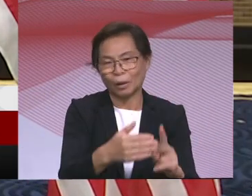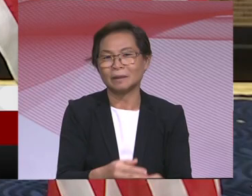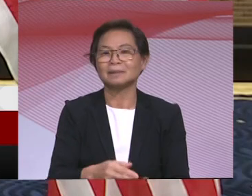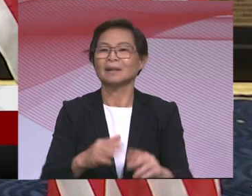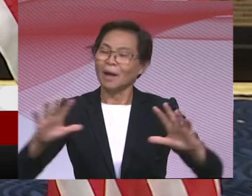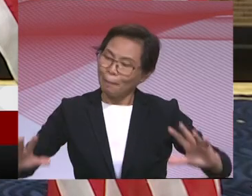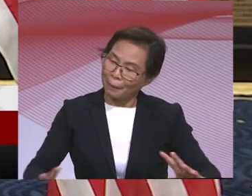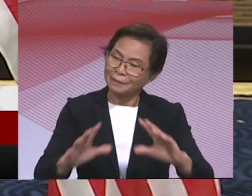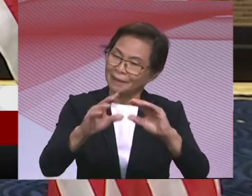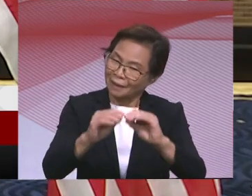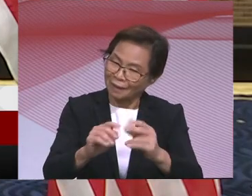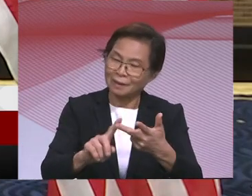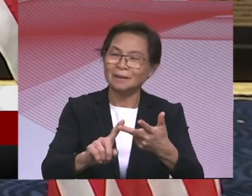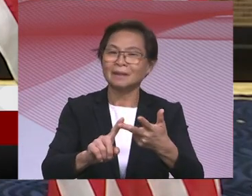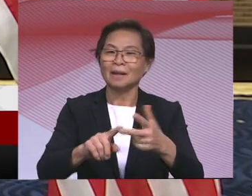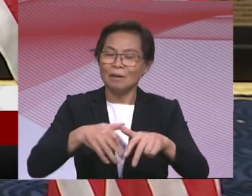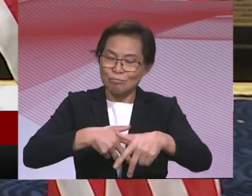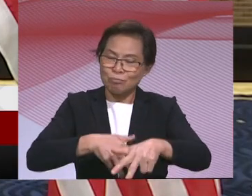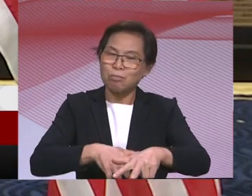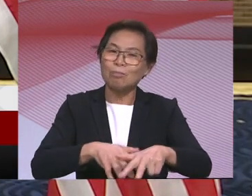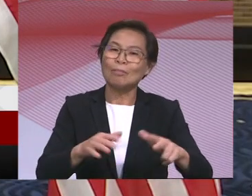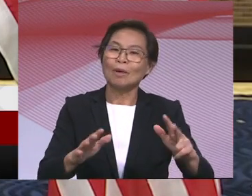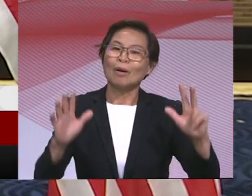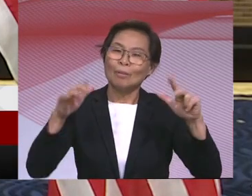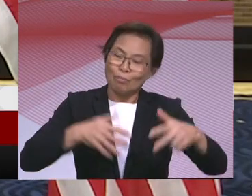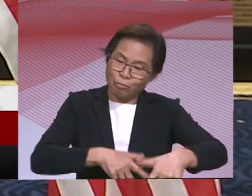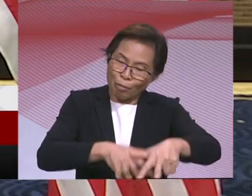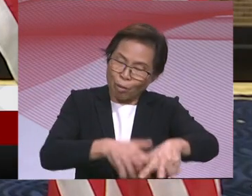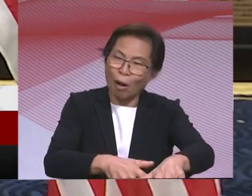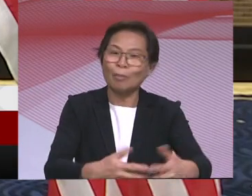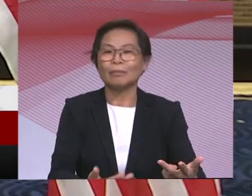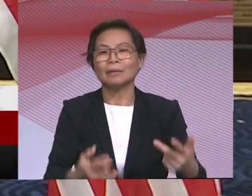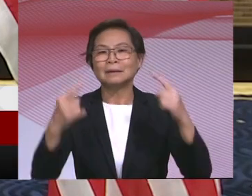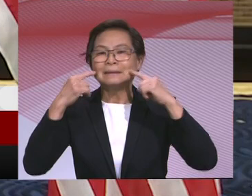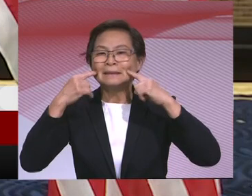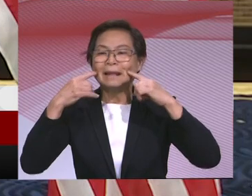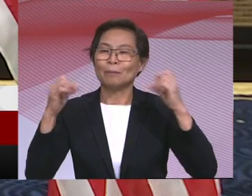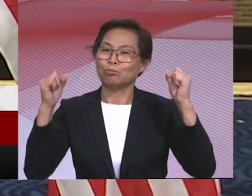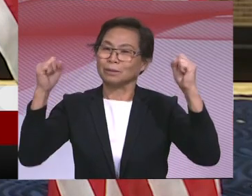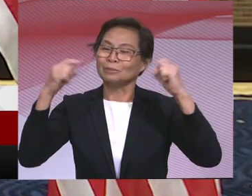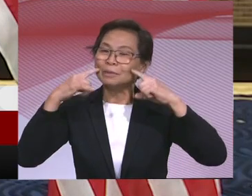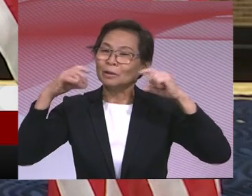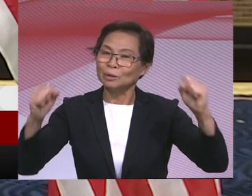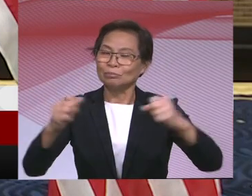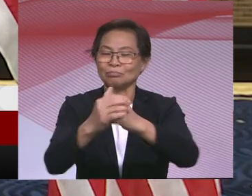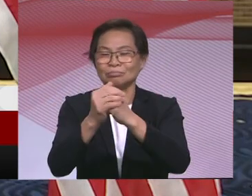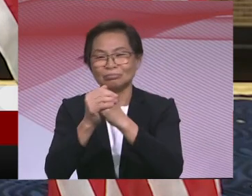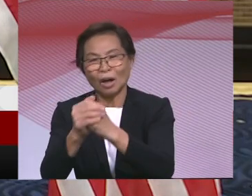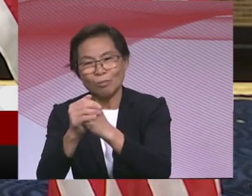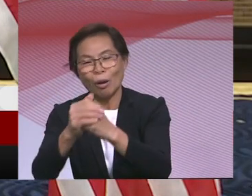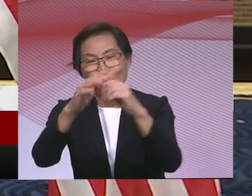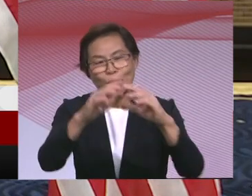persidangan prakan keagamaan termasuk tipu zam Tahun Baru Cina